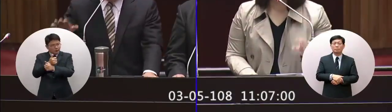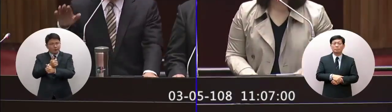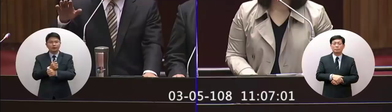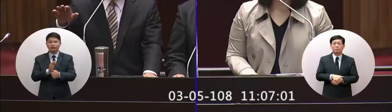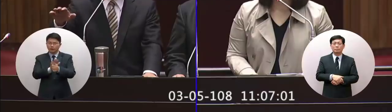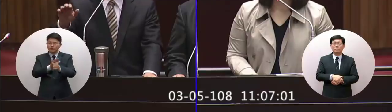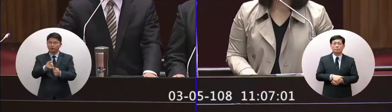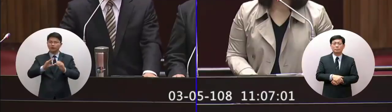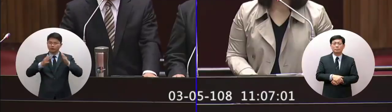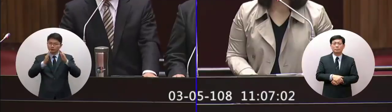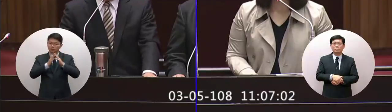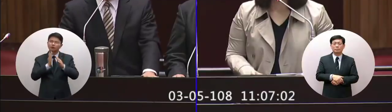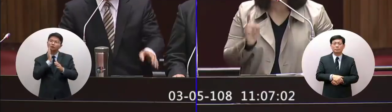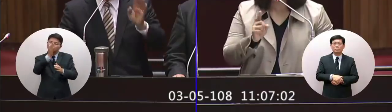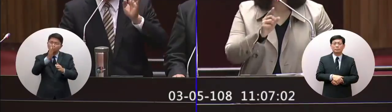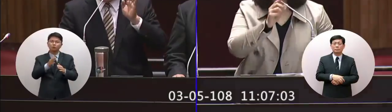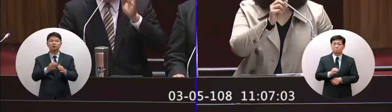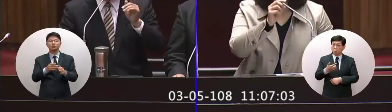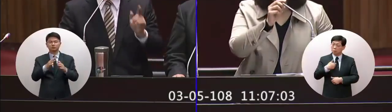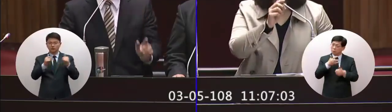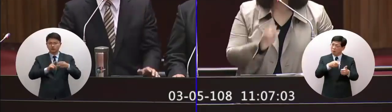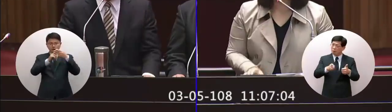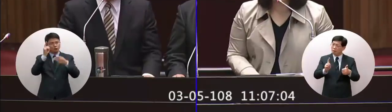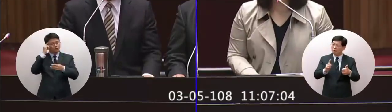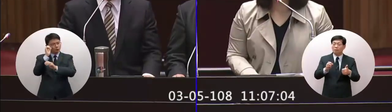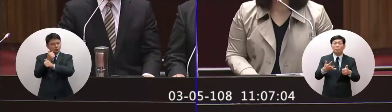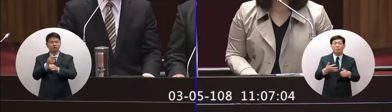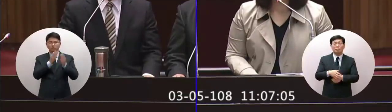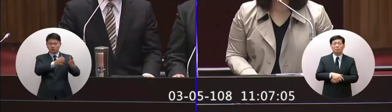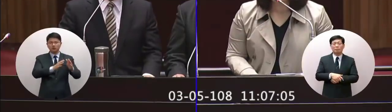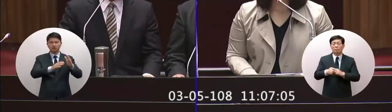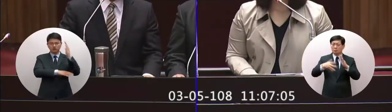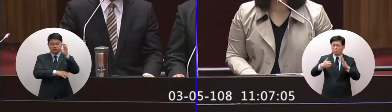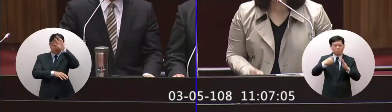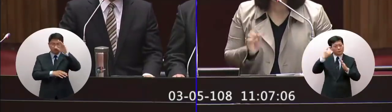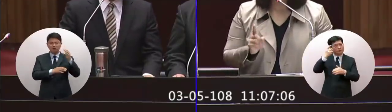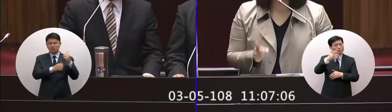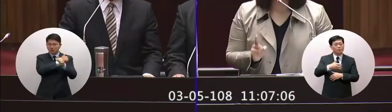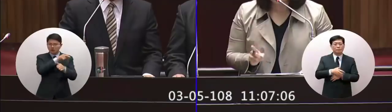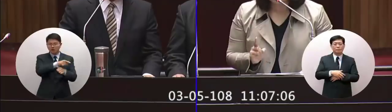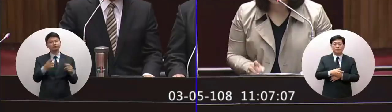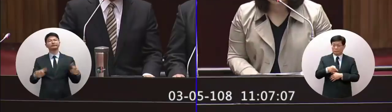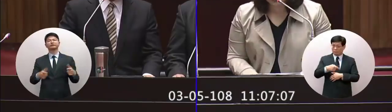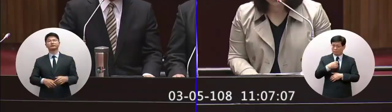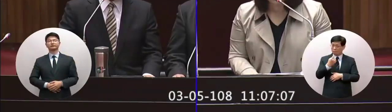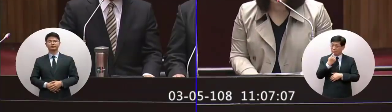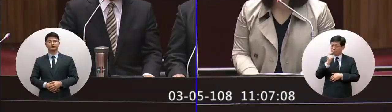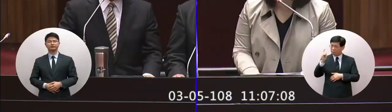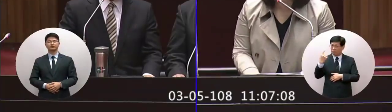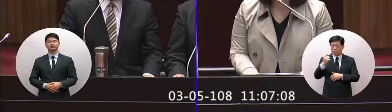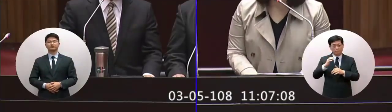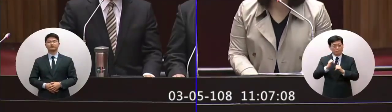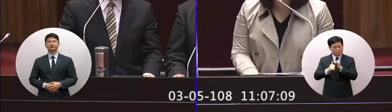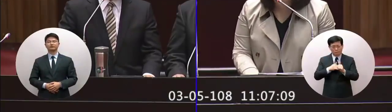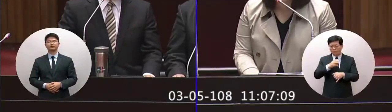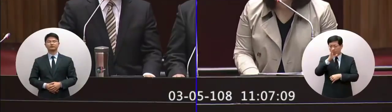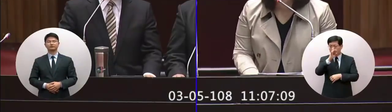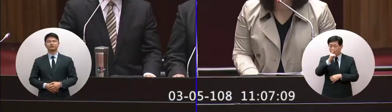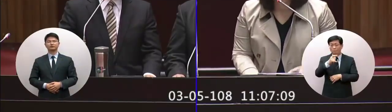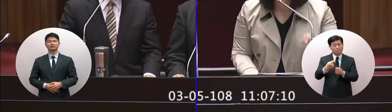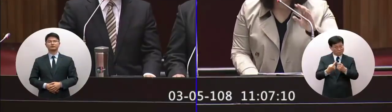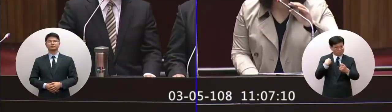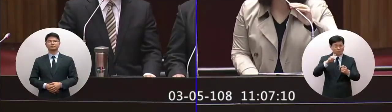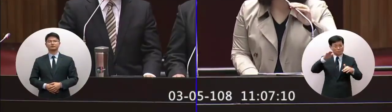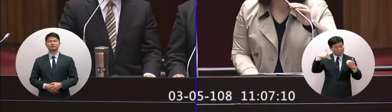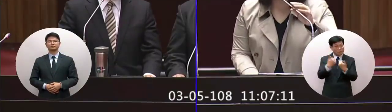安、民主进步来考量，不是为政党考量。 对，院长，我想请问，就是说为什么会有这样的质疑？外界会有这样的质疑哦，因为去